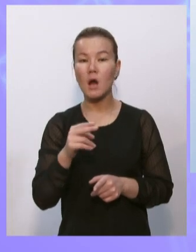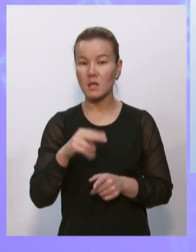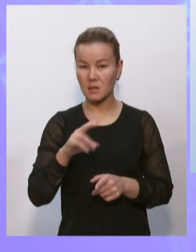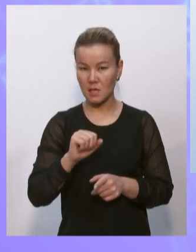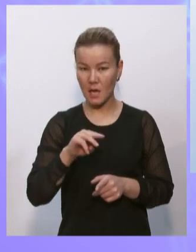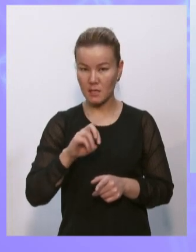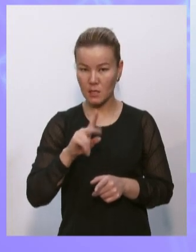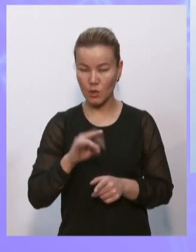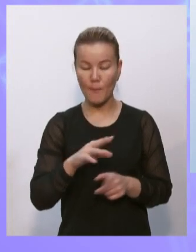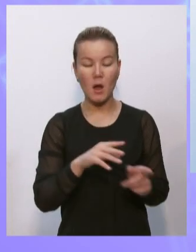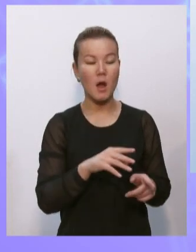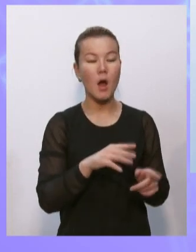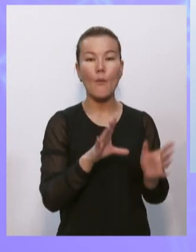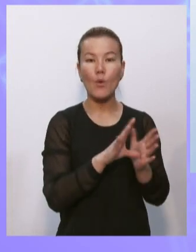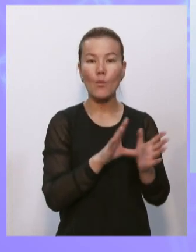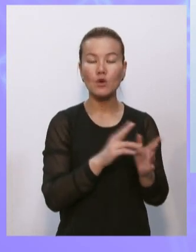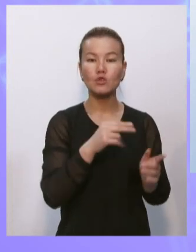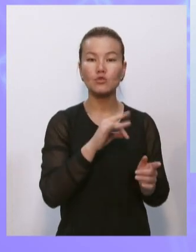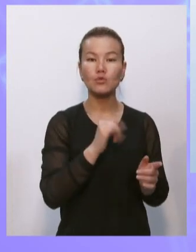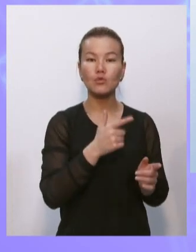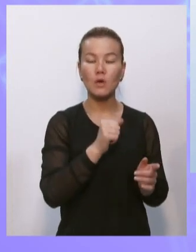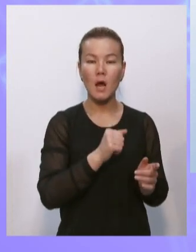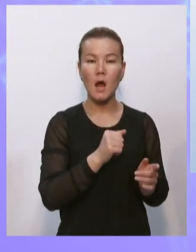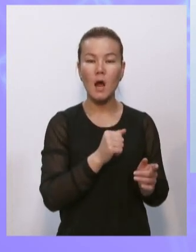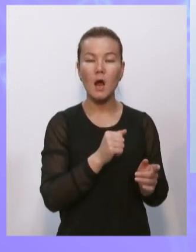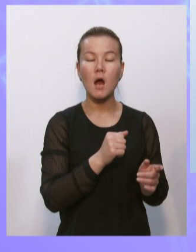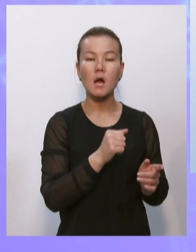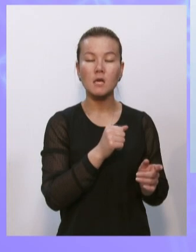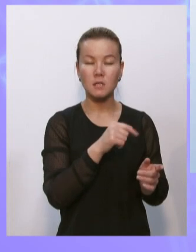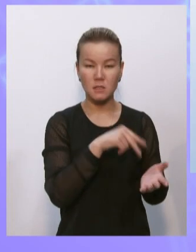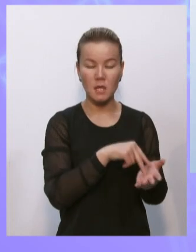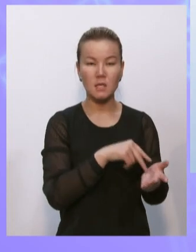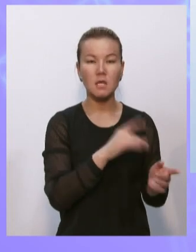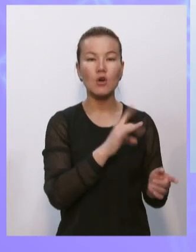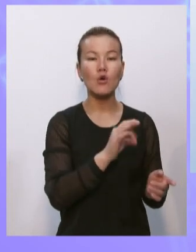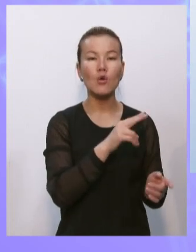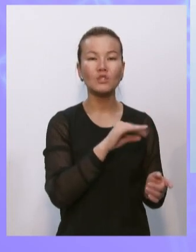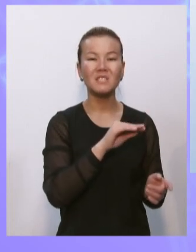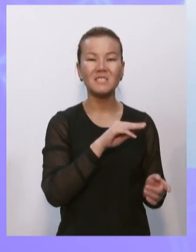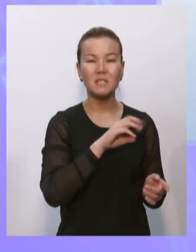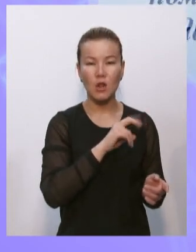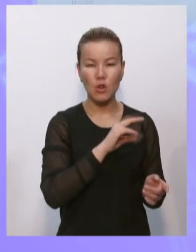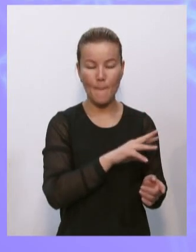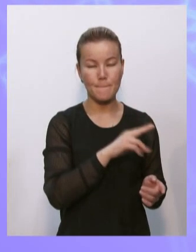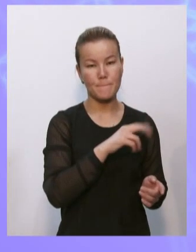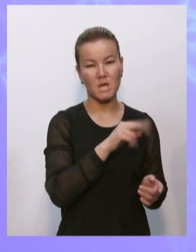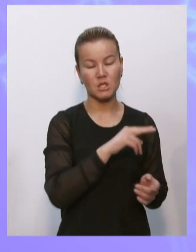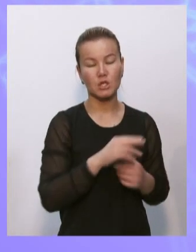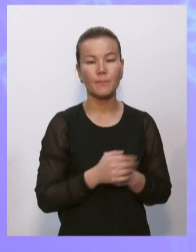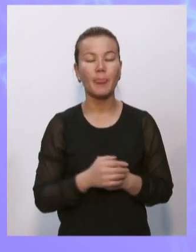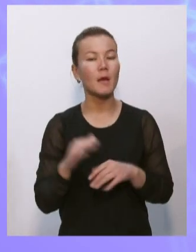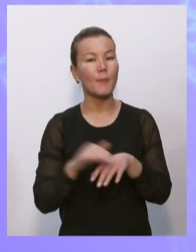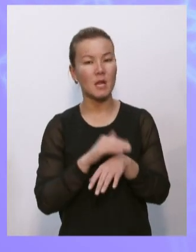падеже. И помощь друга. Слово «друга» стоит в родительном падеже. Молодцы,